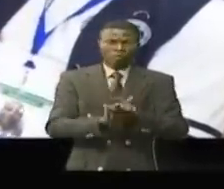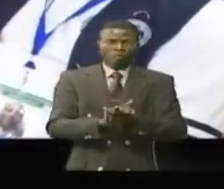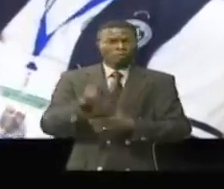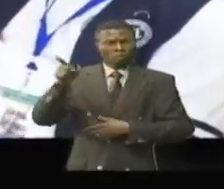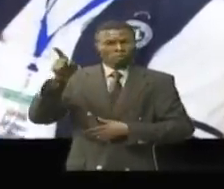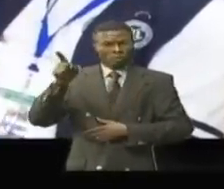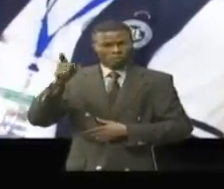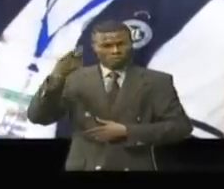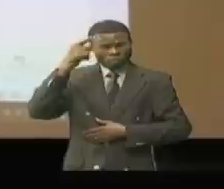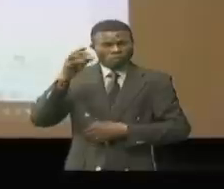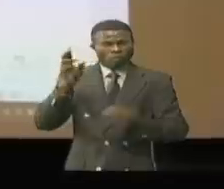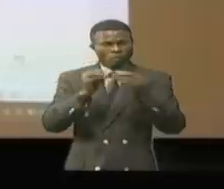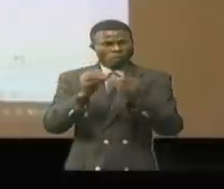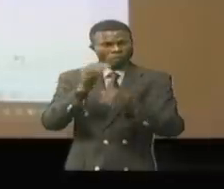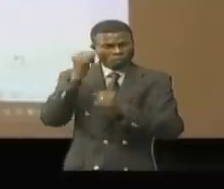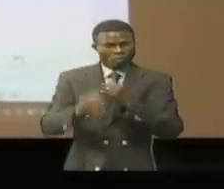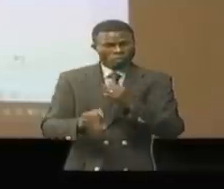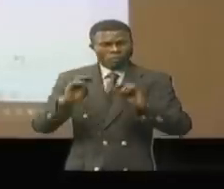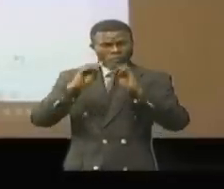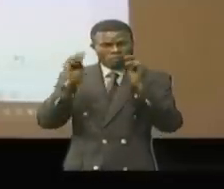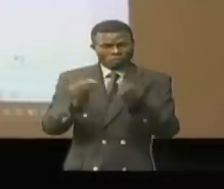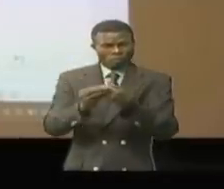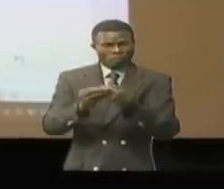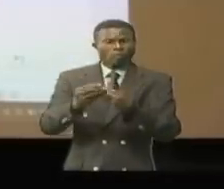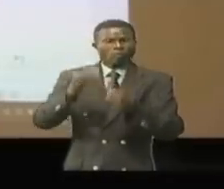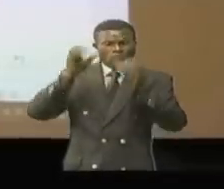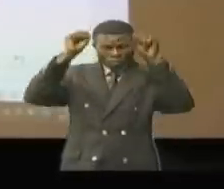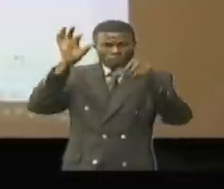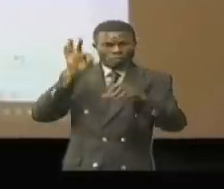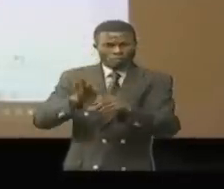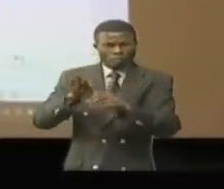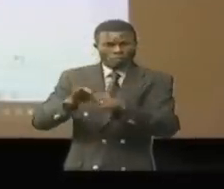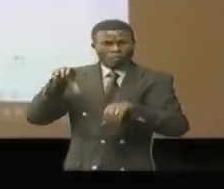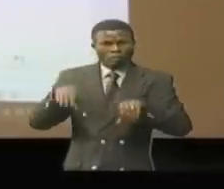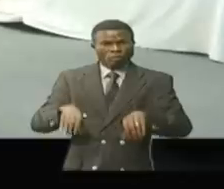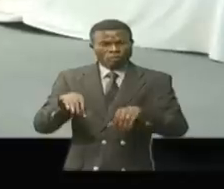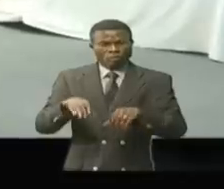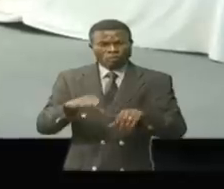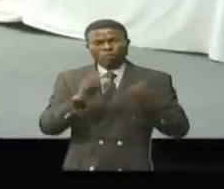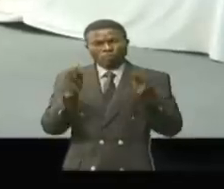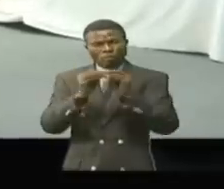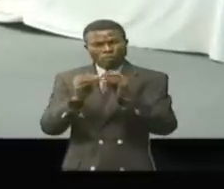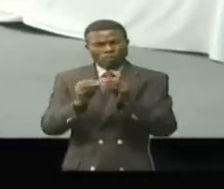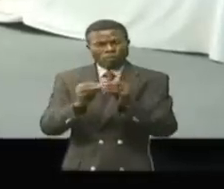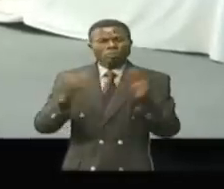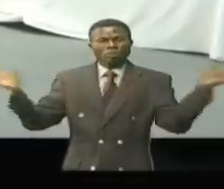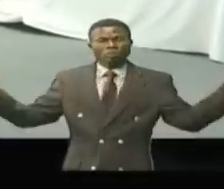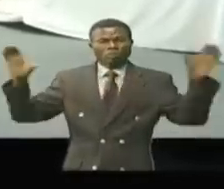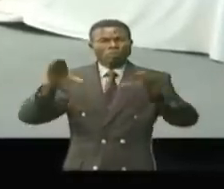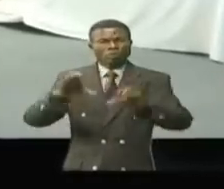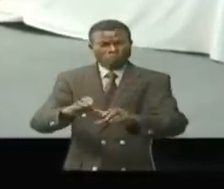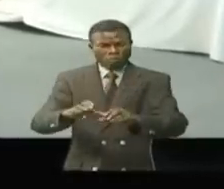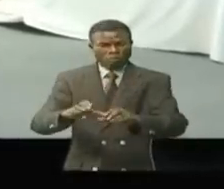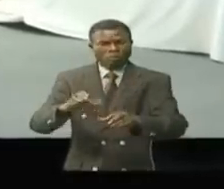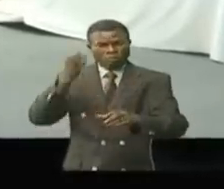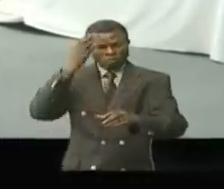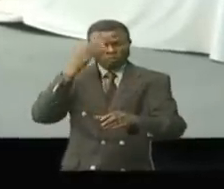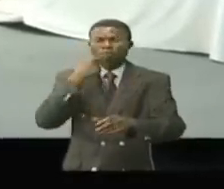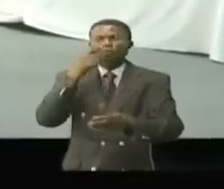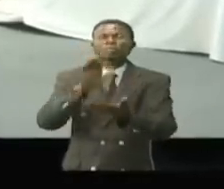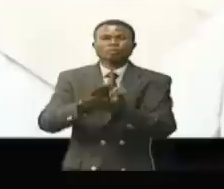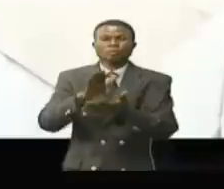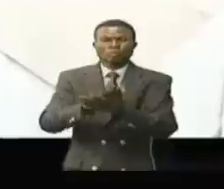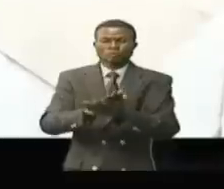cette dernière rencontre, l'équipe de Denis Kadima Kazadi s'est réunie avec les membres venus de plusieurs pays, question de les remercier pour